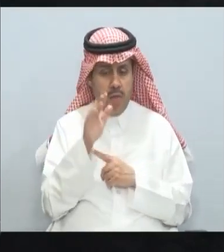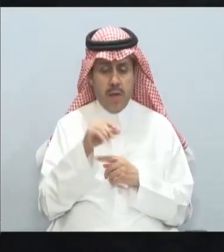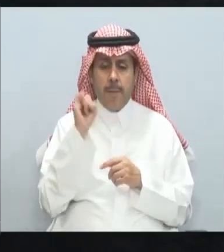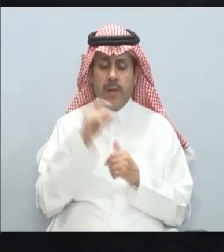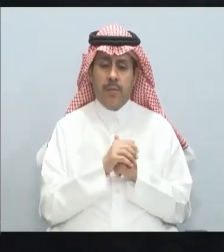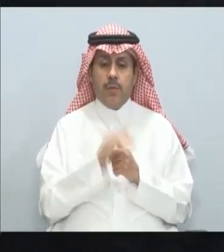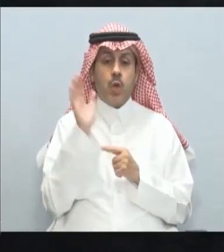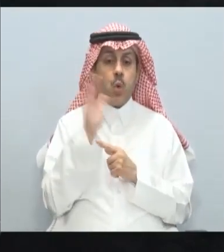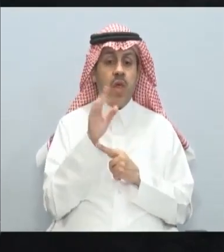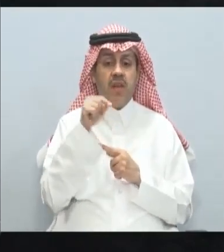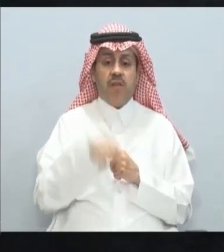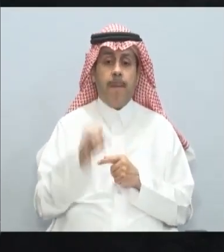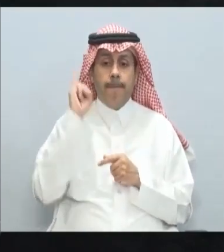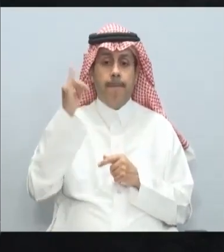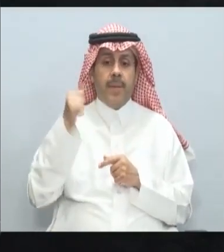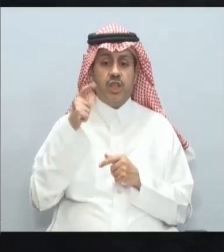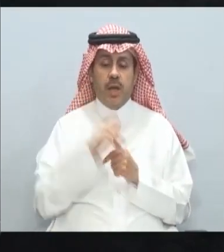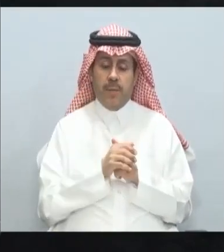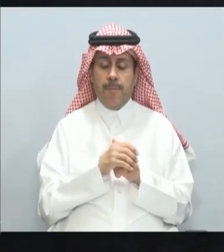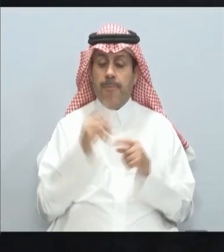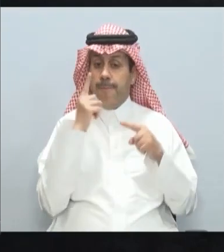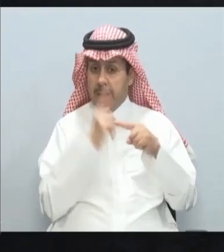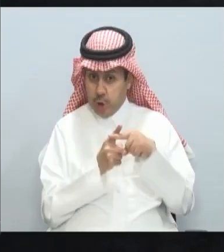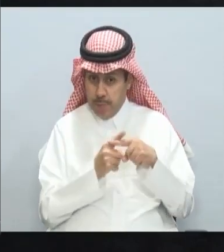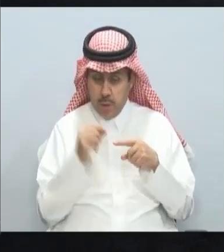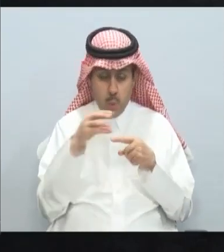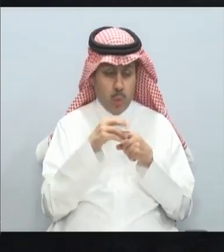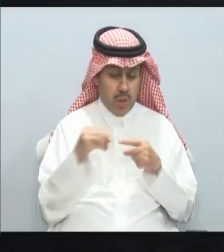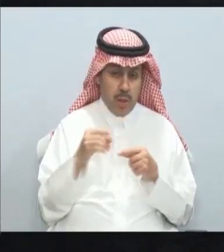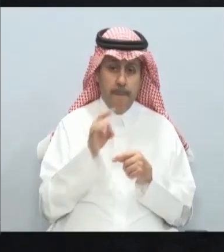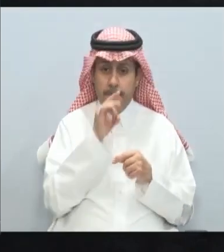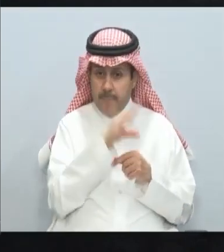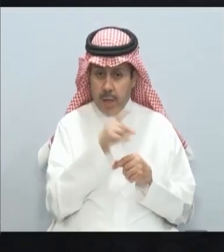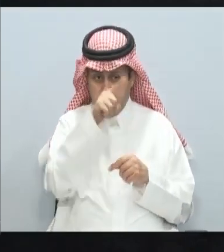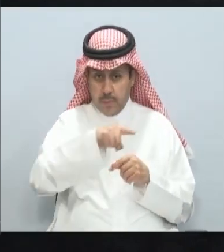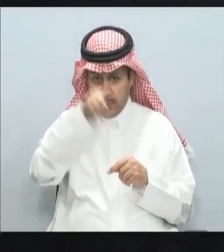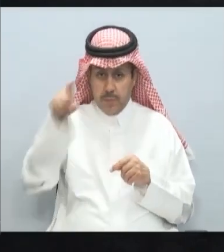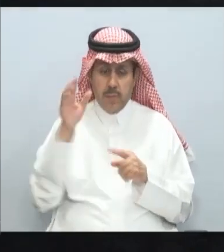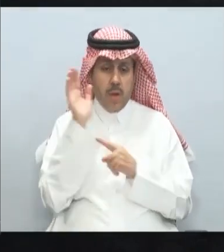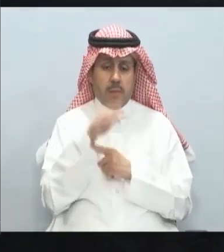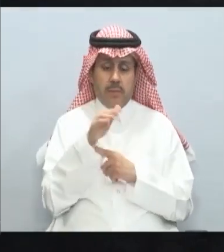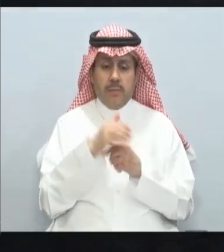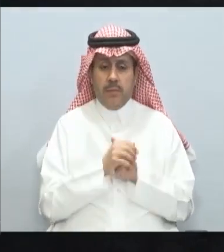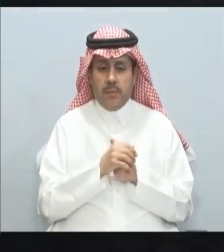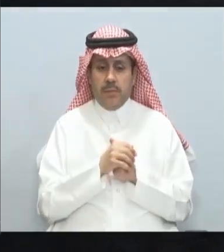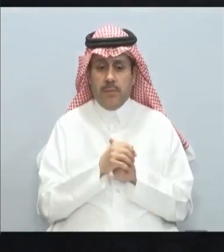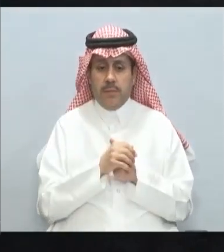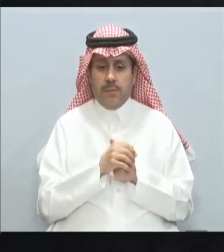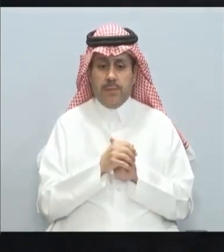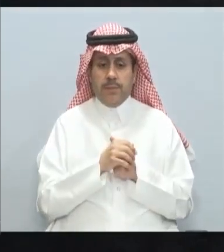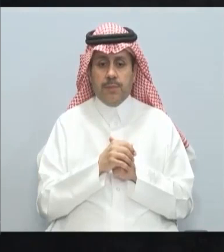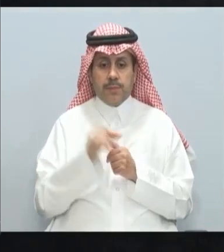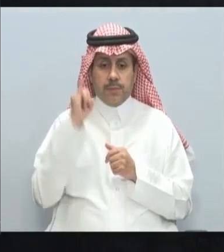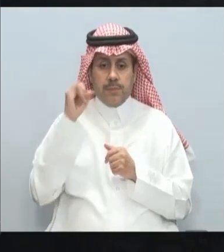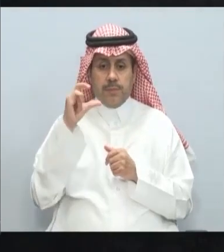في المجال لكن الجمع والطرح خارج الجذر راح ؤثر في اللي هو